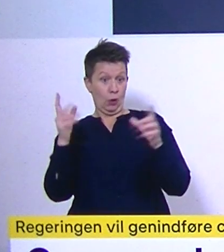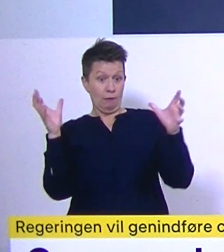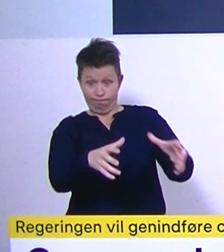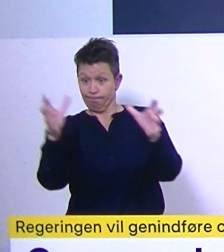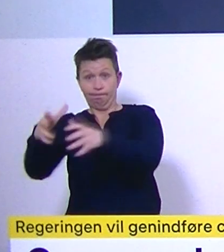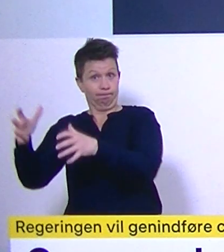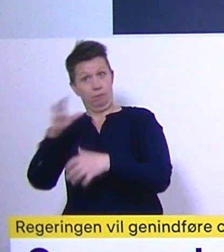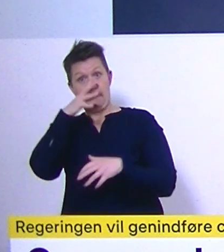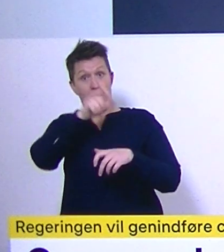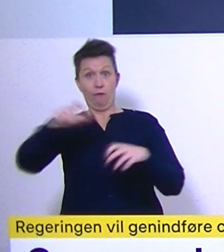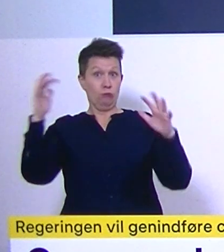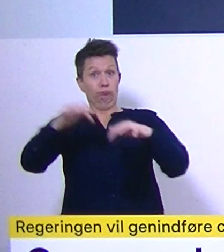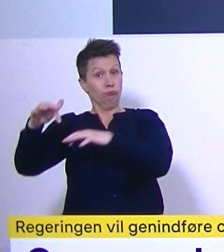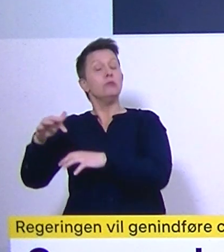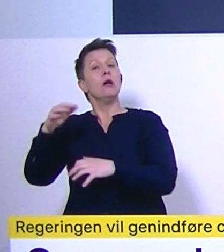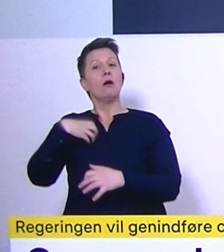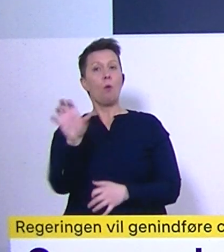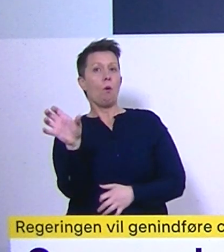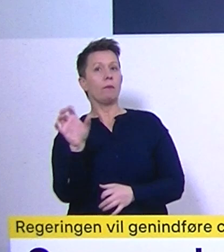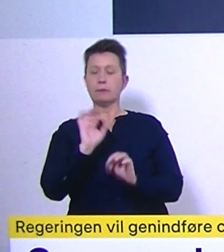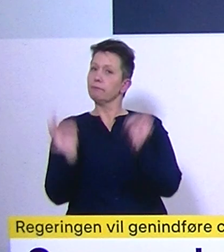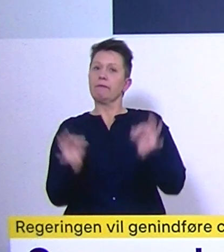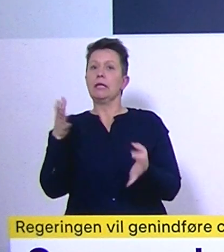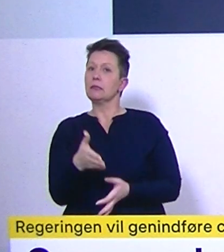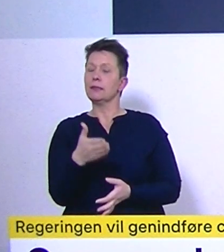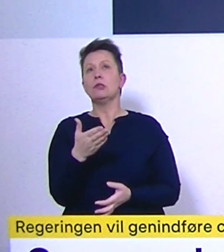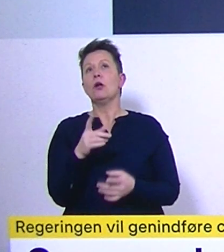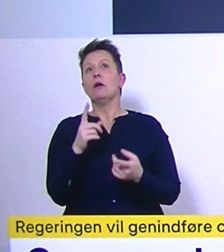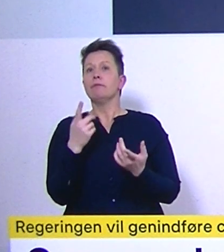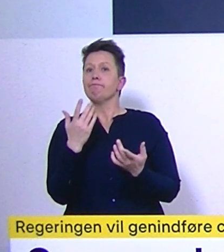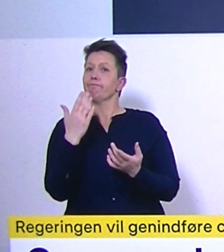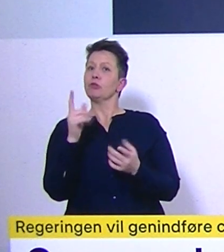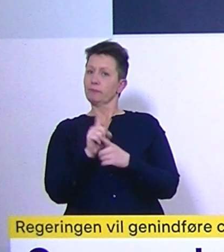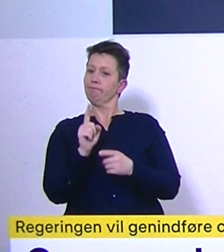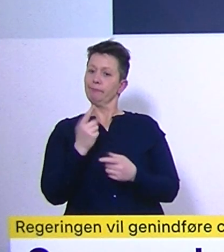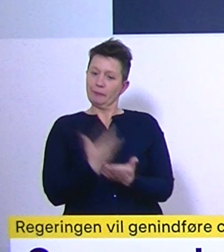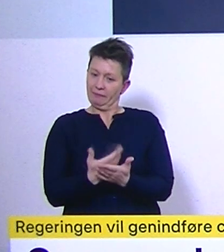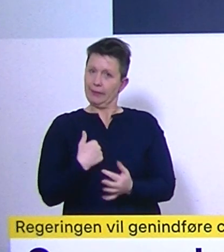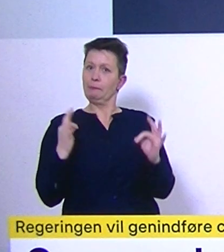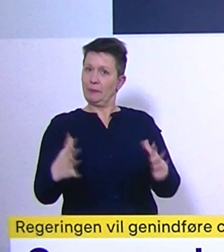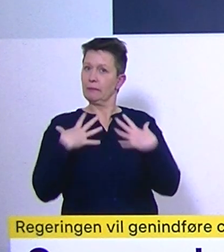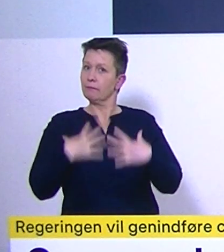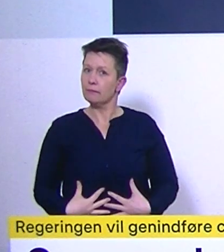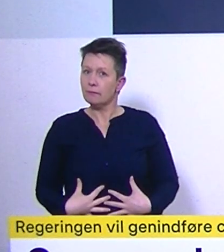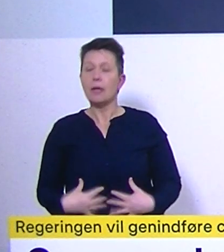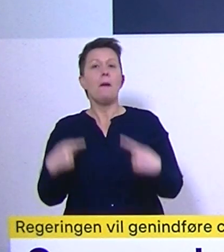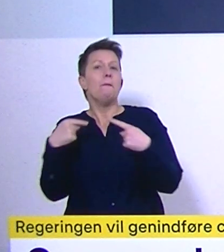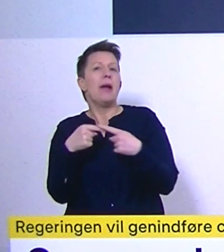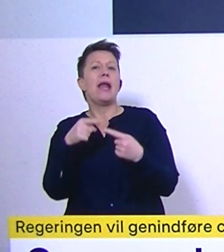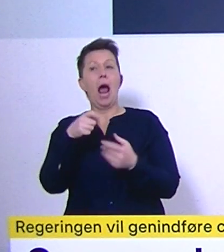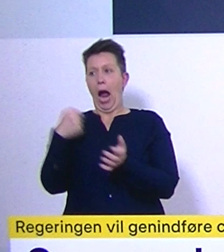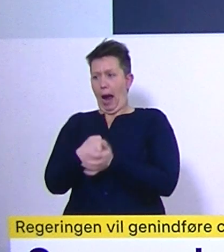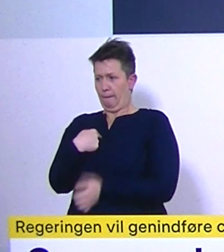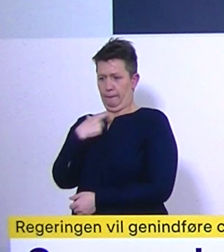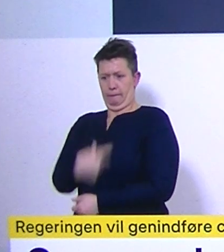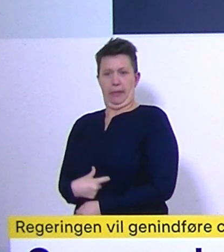våben, men også et af de mindst indgribende tiltag for vores allesammens liv. Og kommissionens forslag